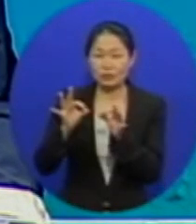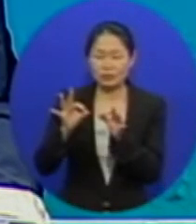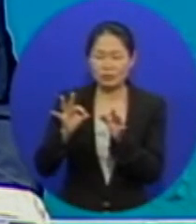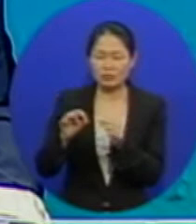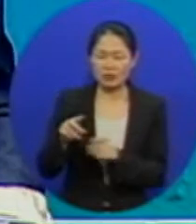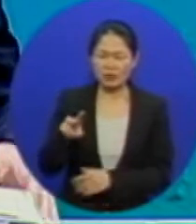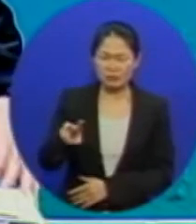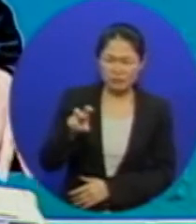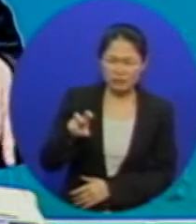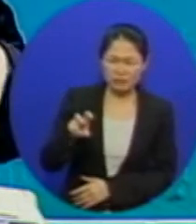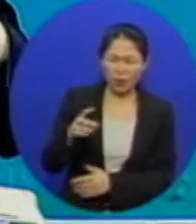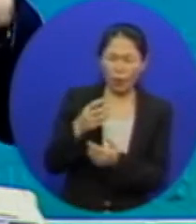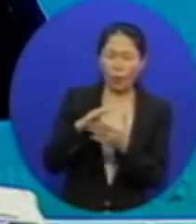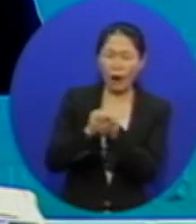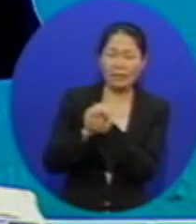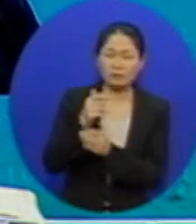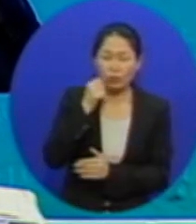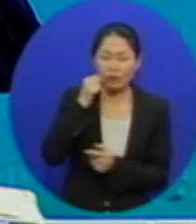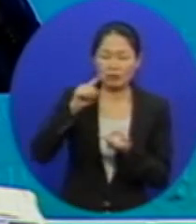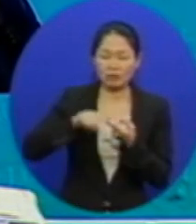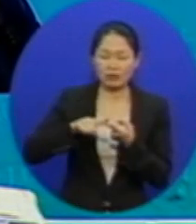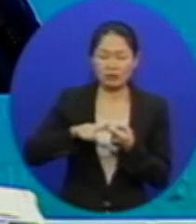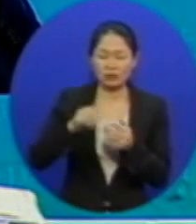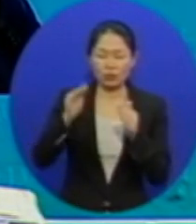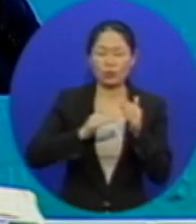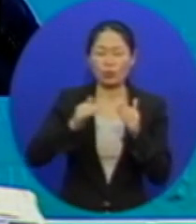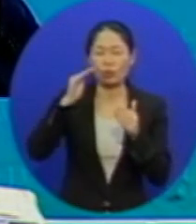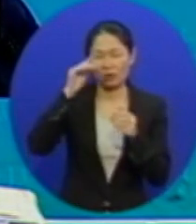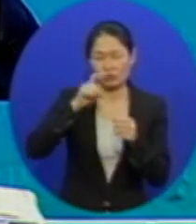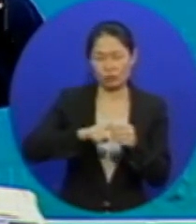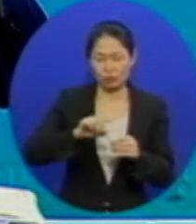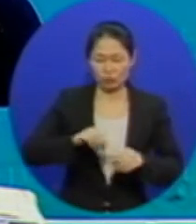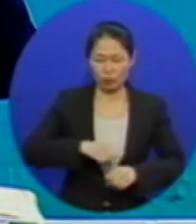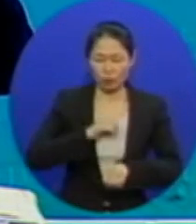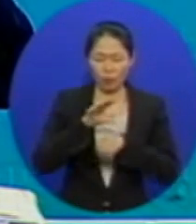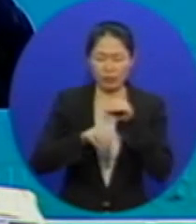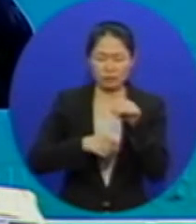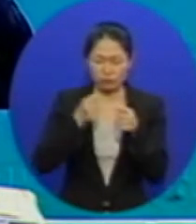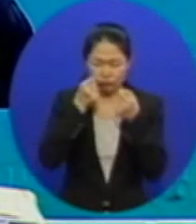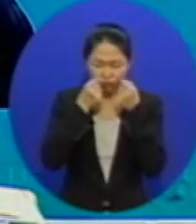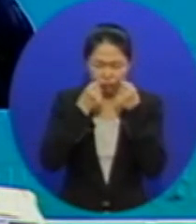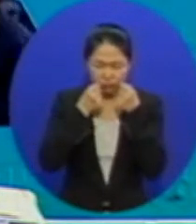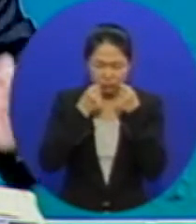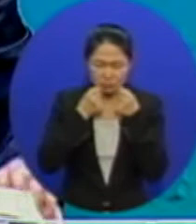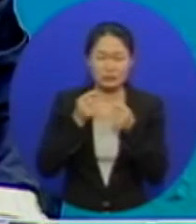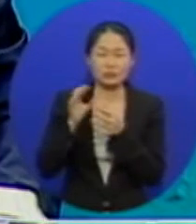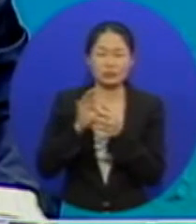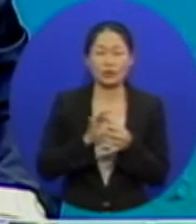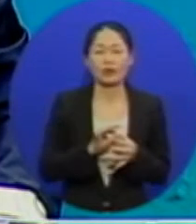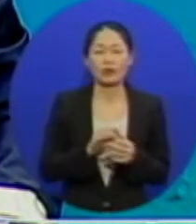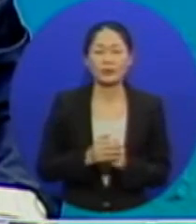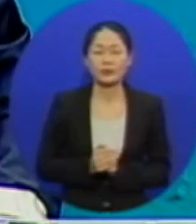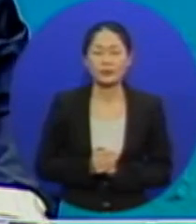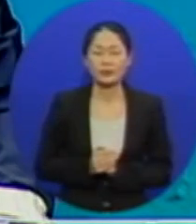못한 것에 대해서 공개 자백을 하는 거예요 눈물로 자격을 하는거예요